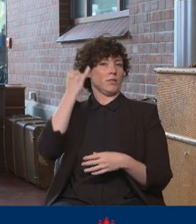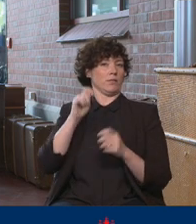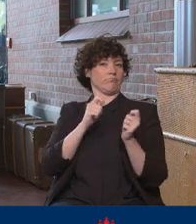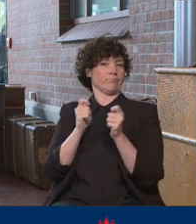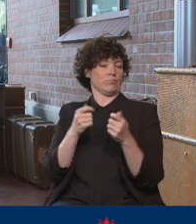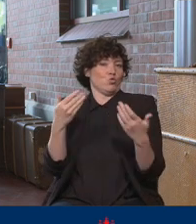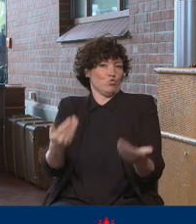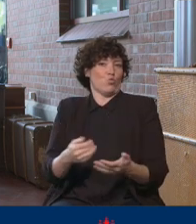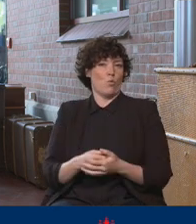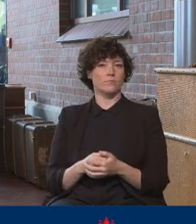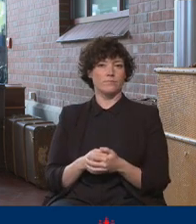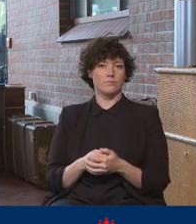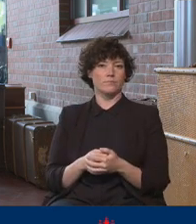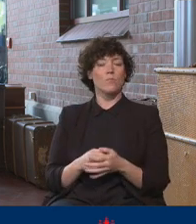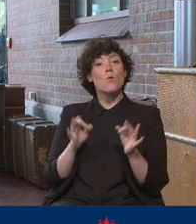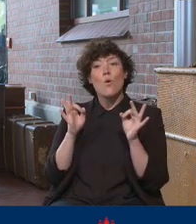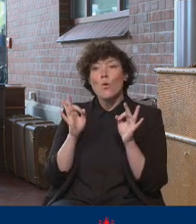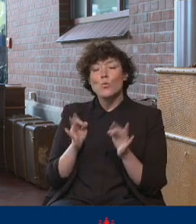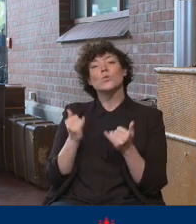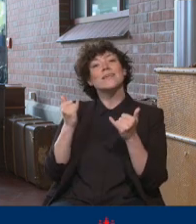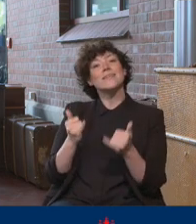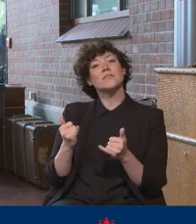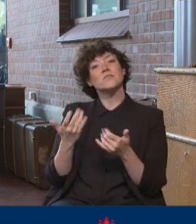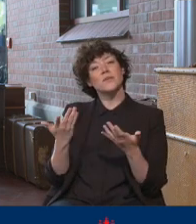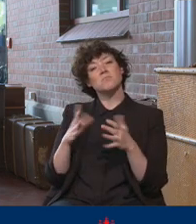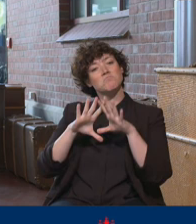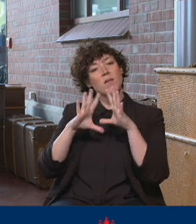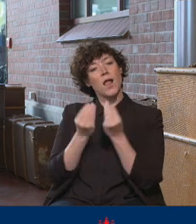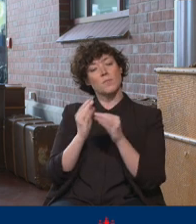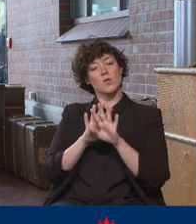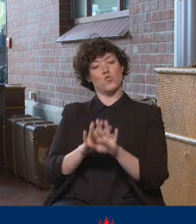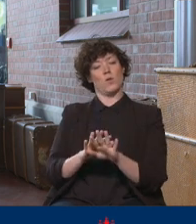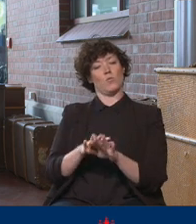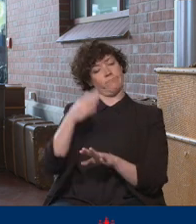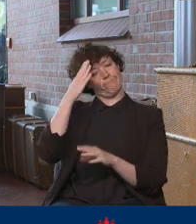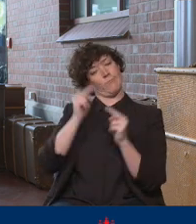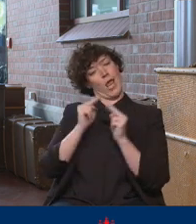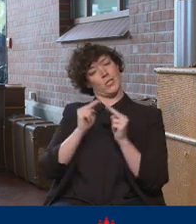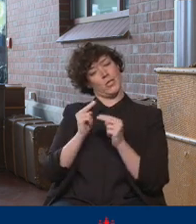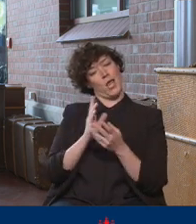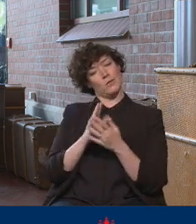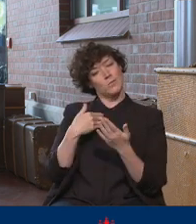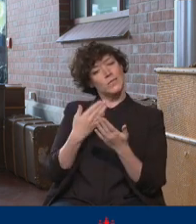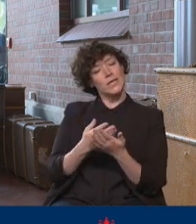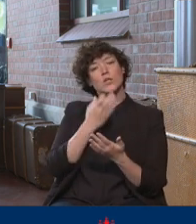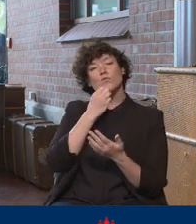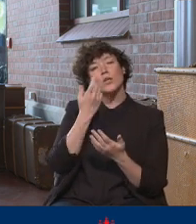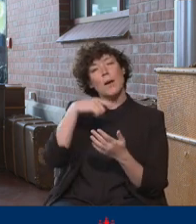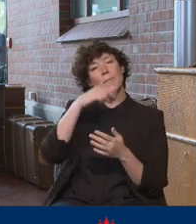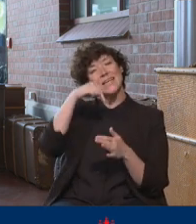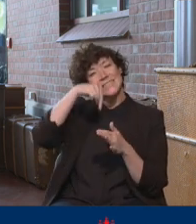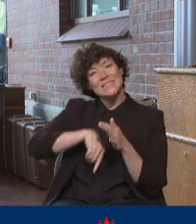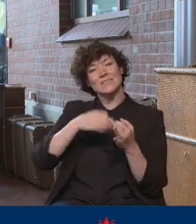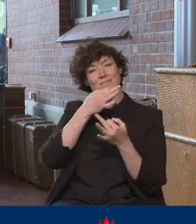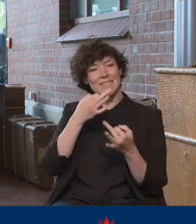wir das rahmen gerüst für diesen teilbereich ganz gut kennen gelernt und würden uns einige punkte noch mal gerne ein bisschen detaillierte anschauen wollen dazu hört